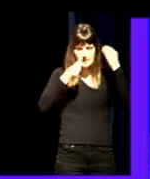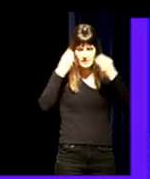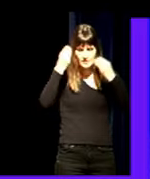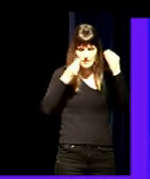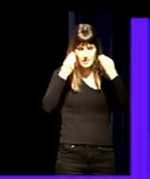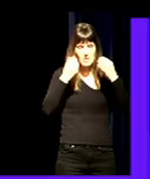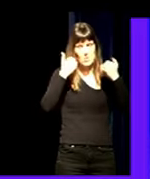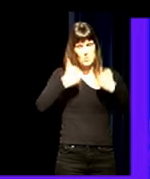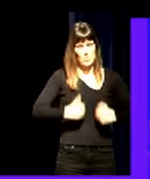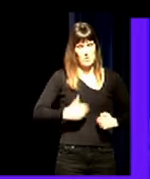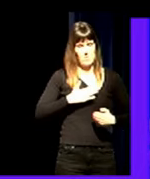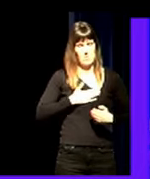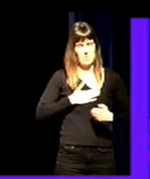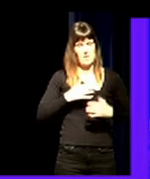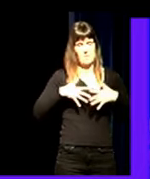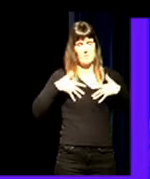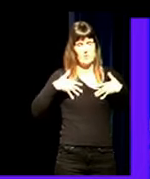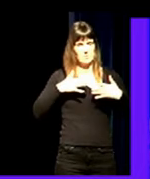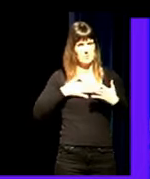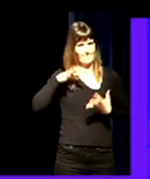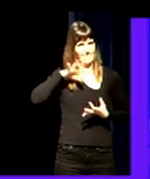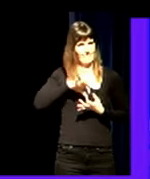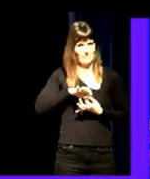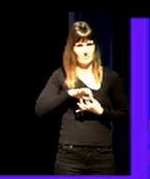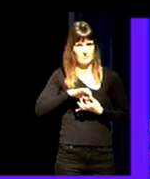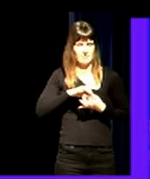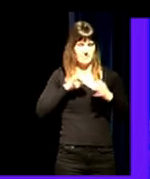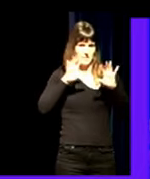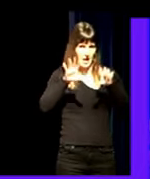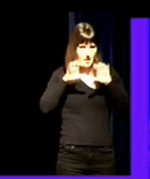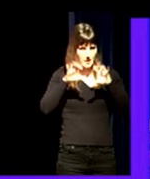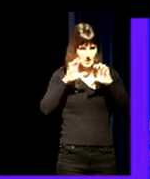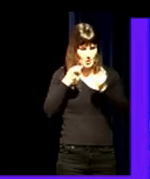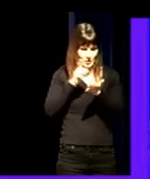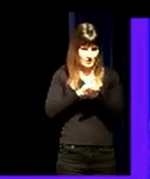Eta horrela ez da, uste dut baita ere onkik izate digitala, paratzen badin bagara pixka bat,